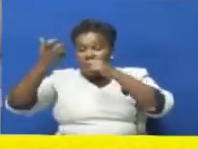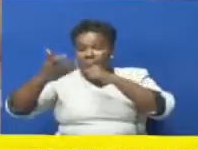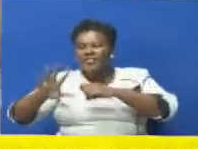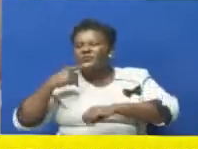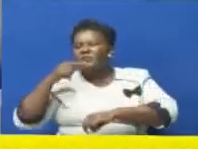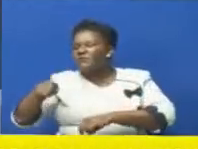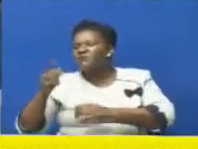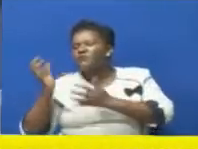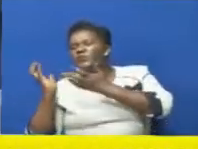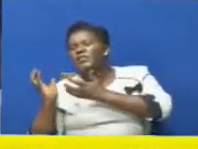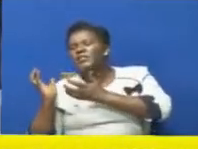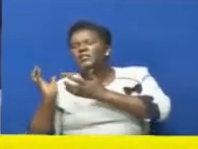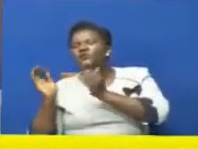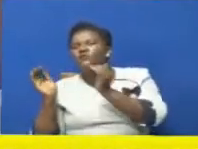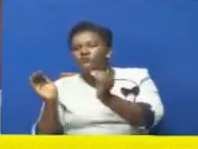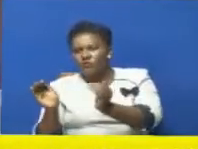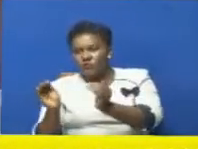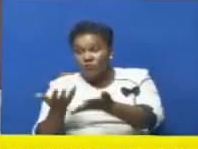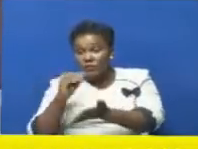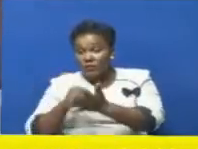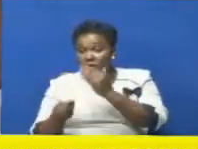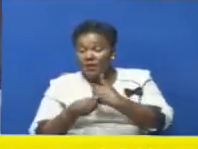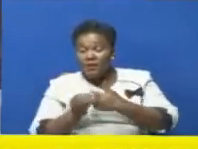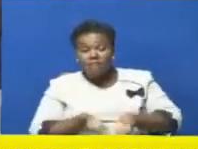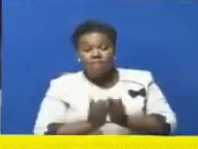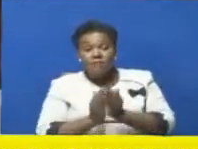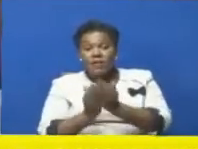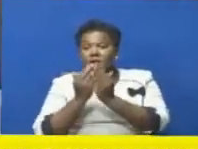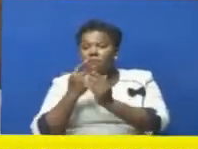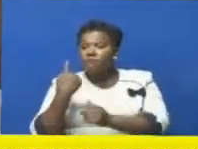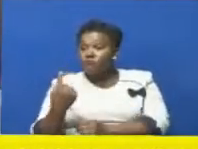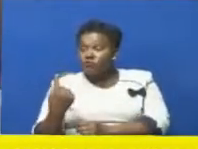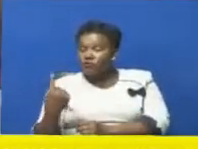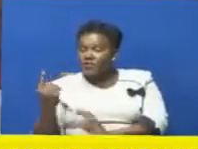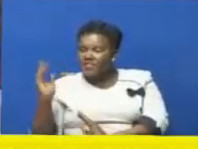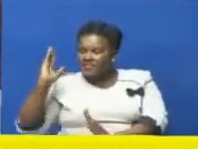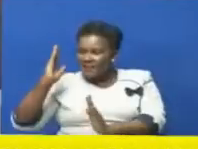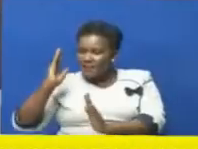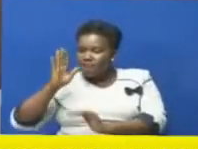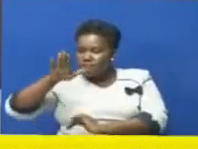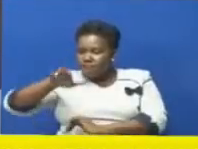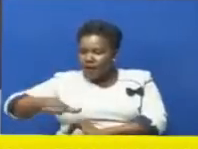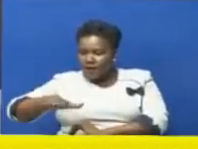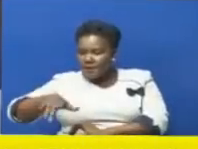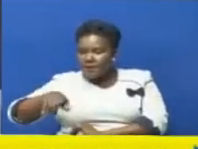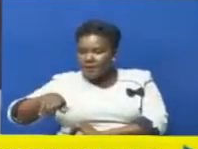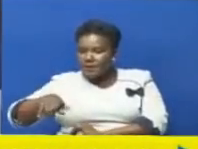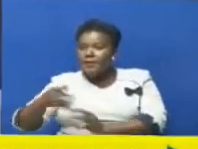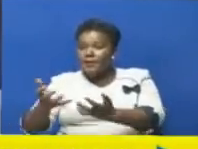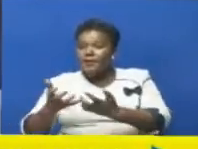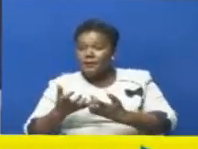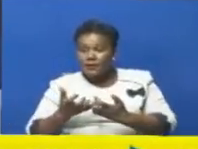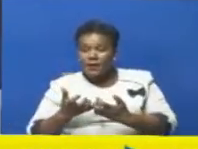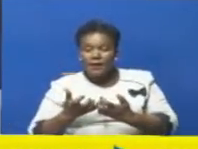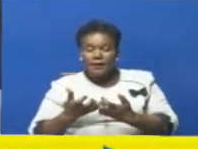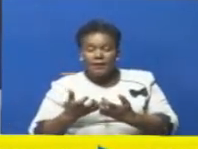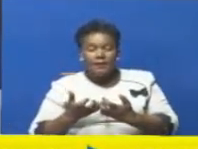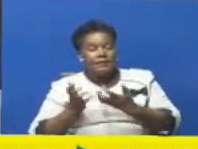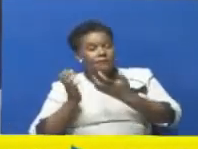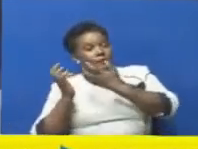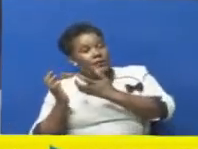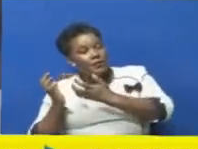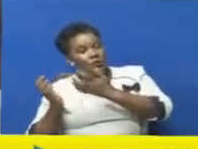mdogo, kwani meli moja inayofika kubeba korosho hizo bandarini inahitaji kubeba mzigo kuanzia